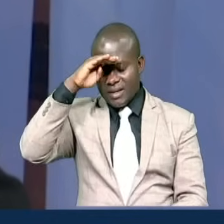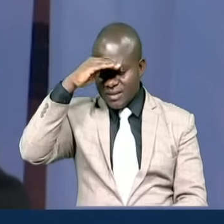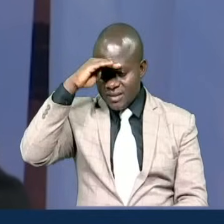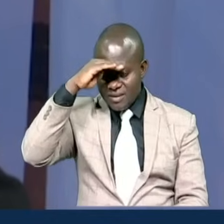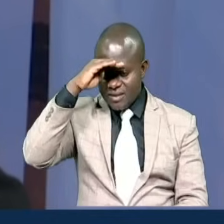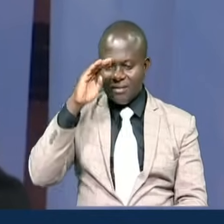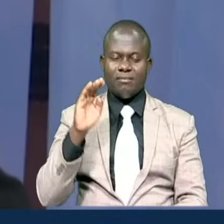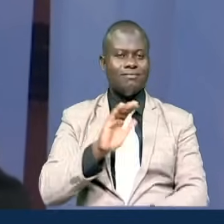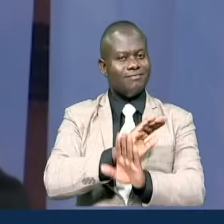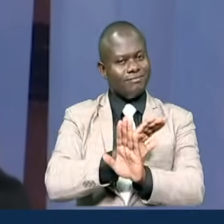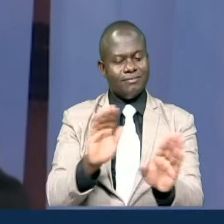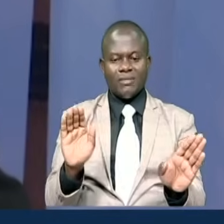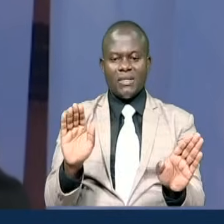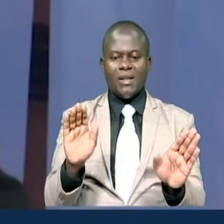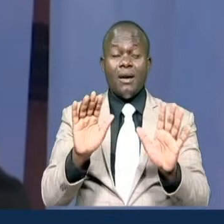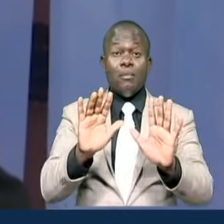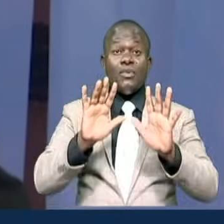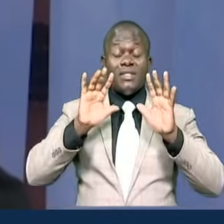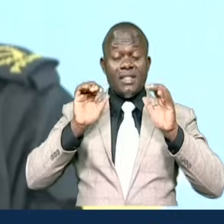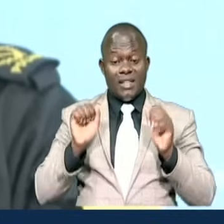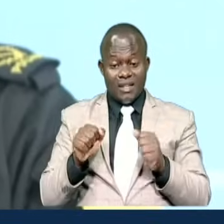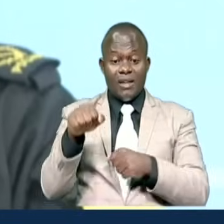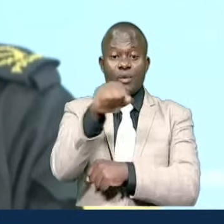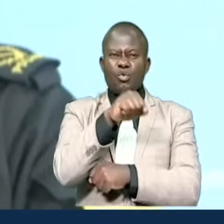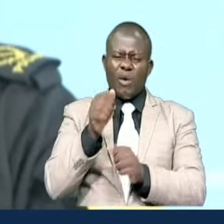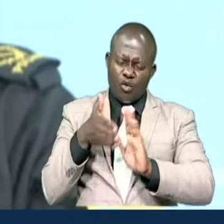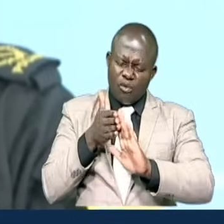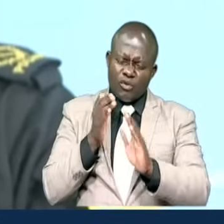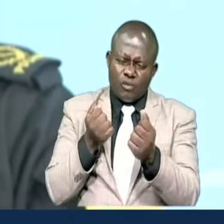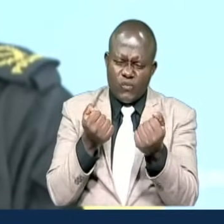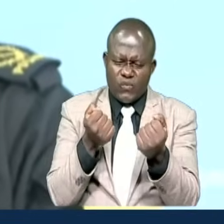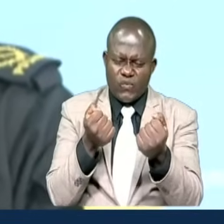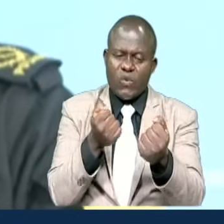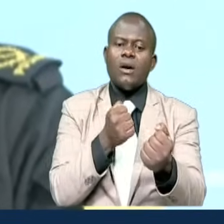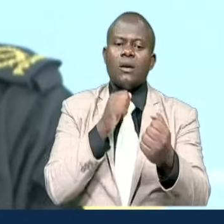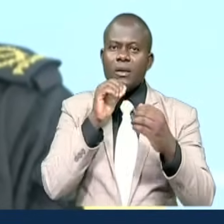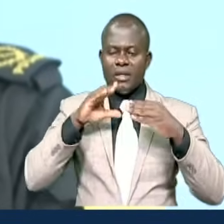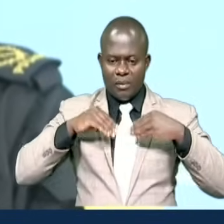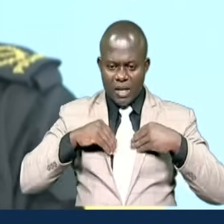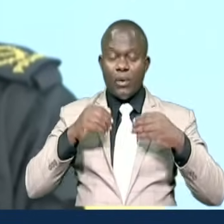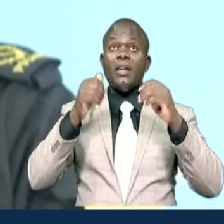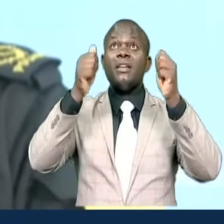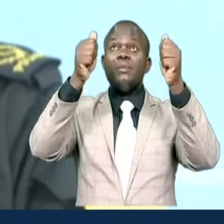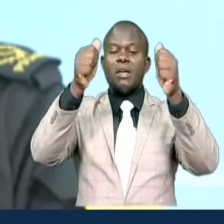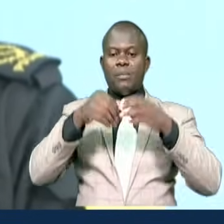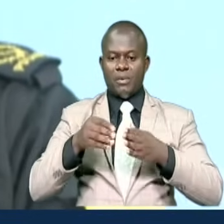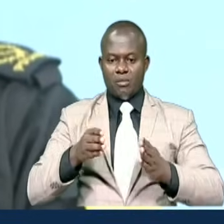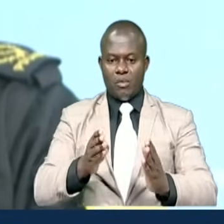abantu bazirinde gutwara ibinyabiziga ku muvuduko utagenwe n'ibyapa biri mu muhanda,